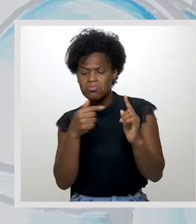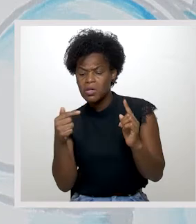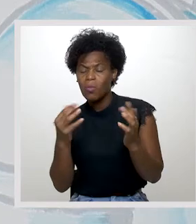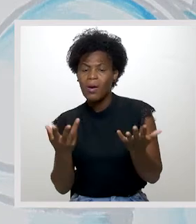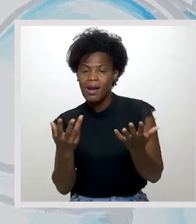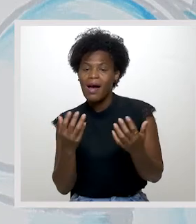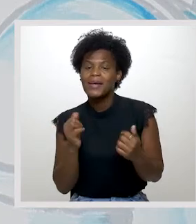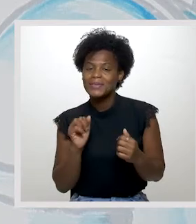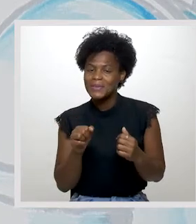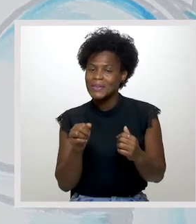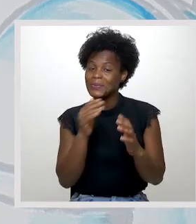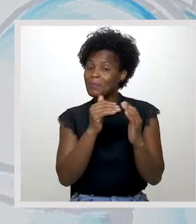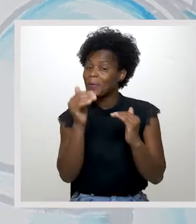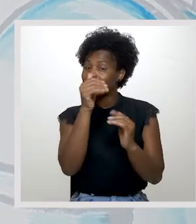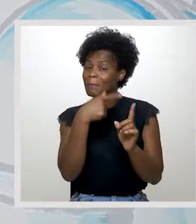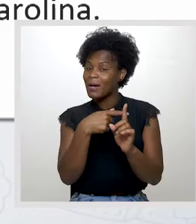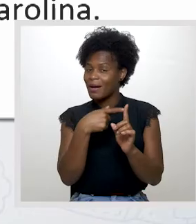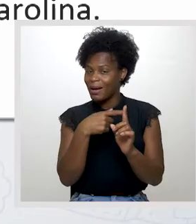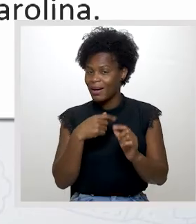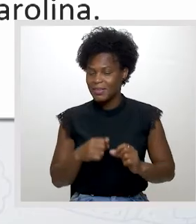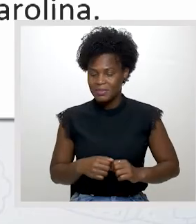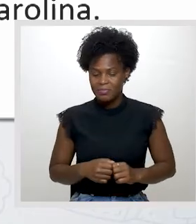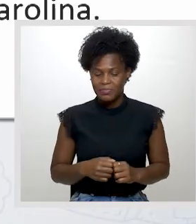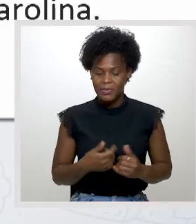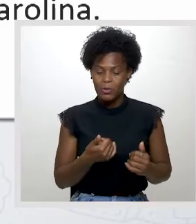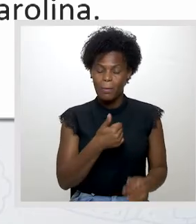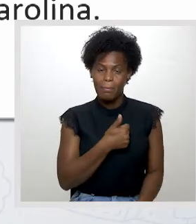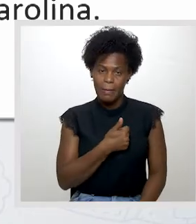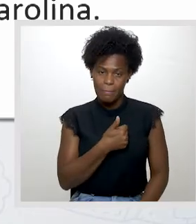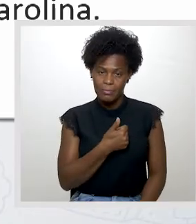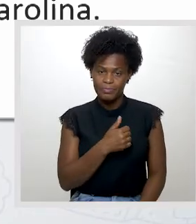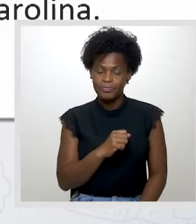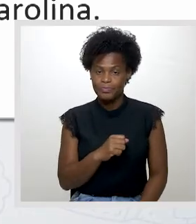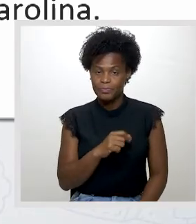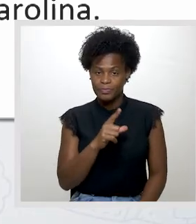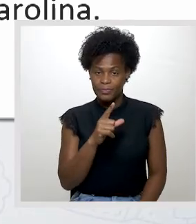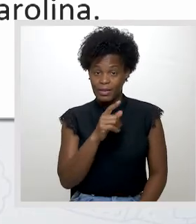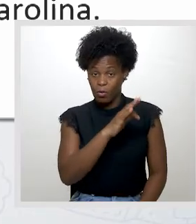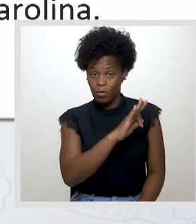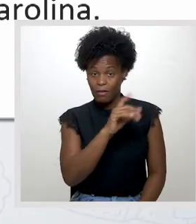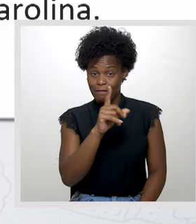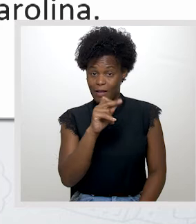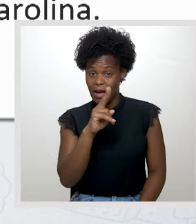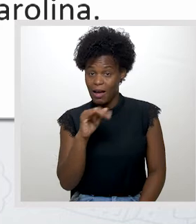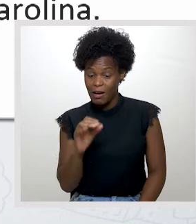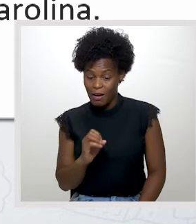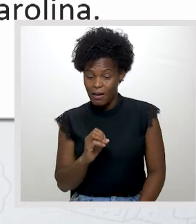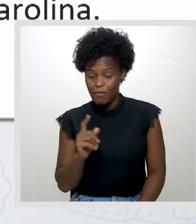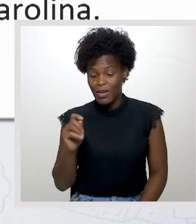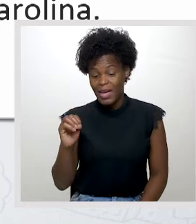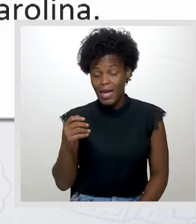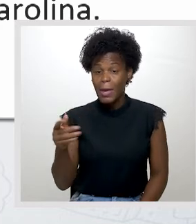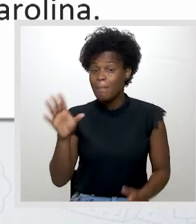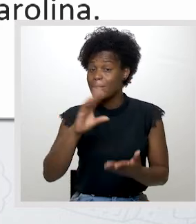Très bien, c'est la supériorité. Et la ligne B? Flávio est